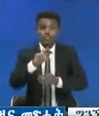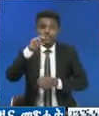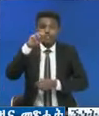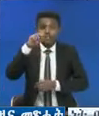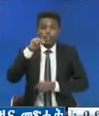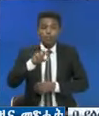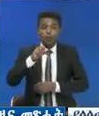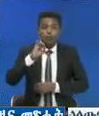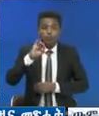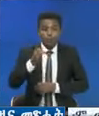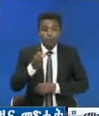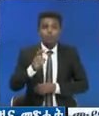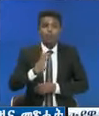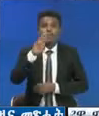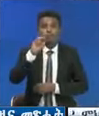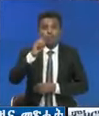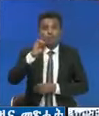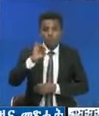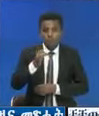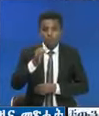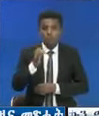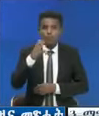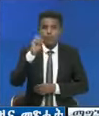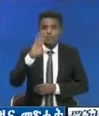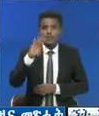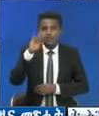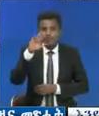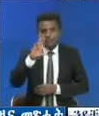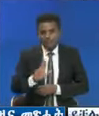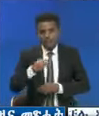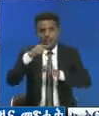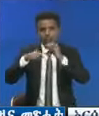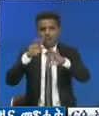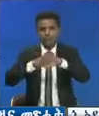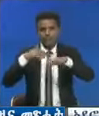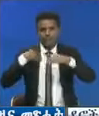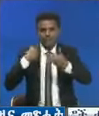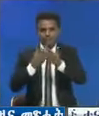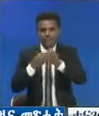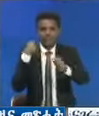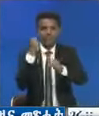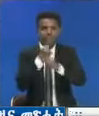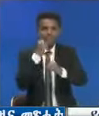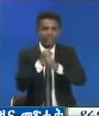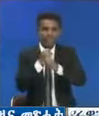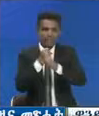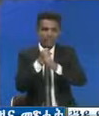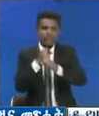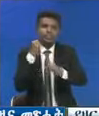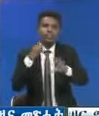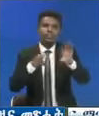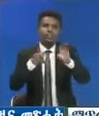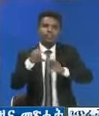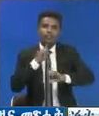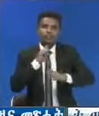ወሎ እንደገና ዋግምራ አካባቢ እነዚህ ስራዎች በእኛ ባለሙያዎች ይህ ስራ እንዲሰራ ያው መልክት አስተላልፈናል። ይህም ስራ እየተሰራ ነው